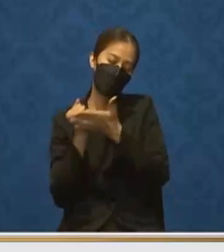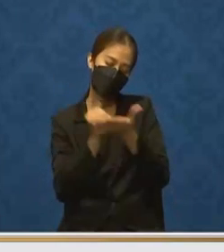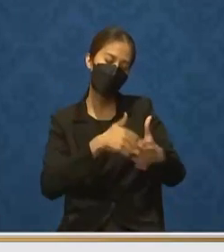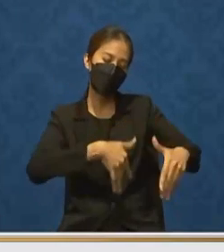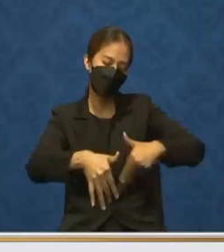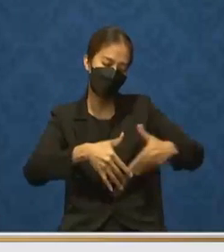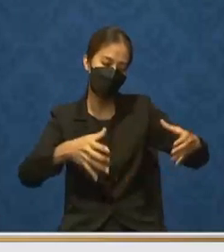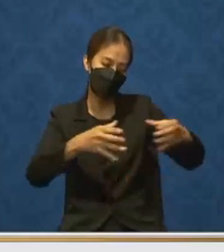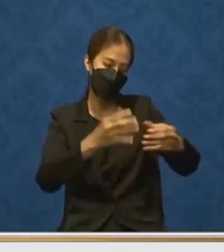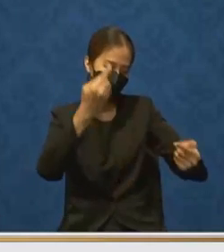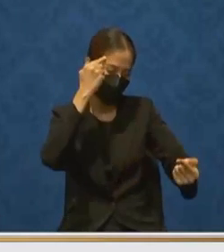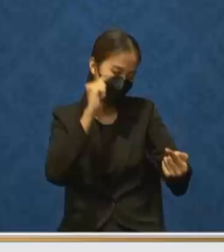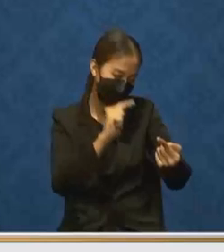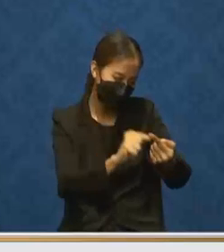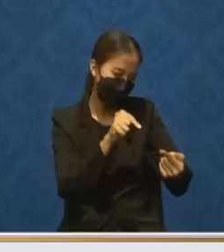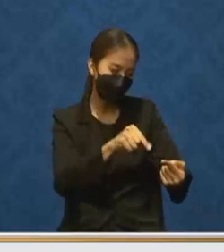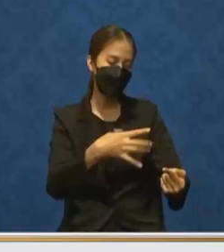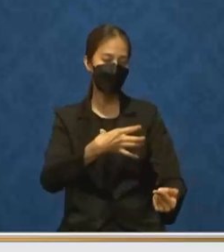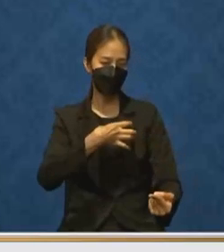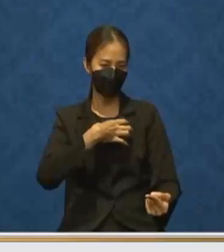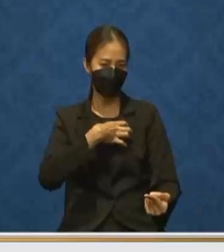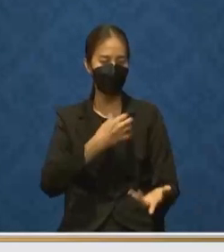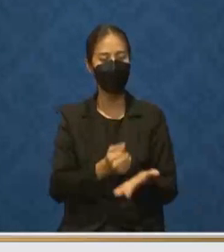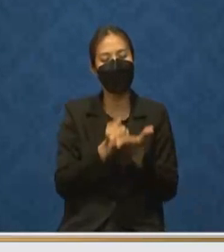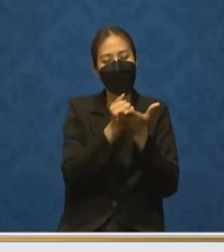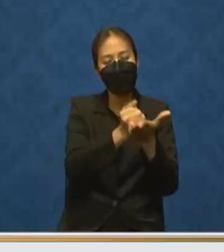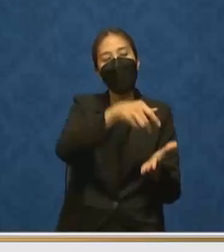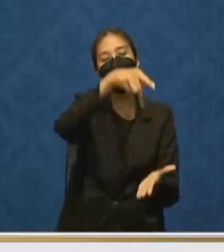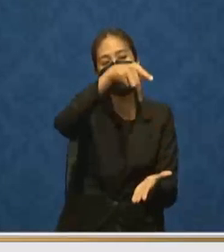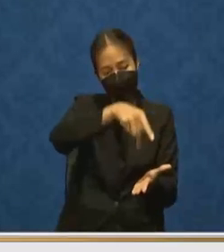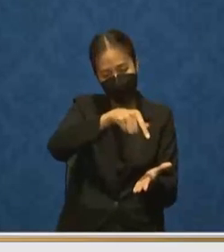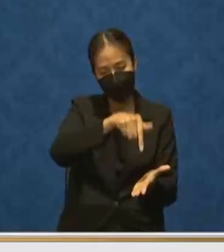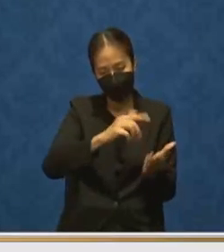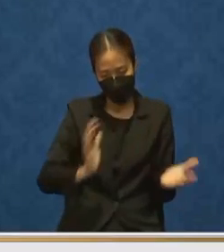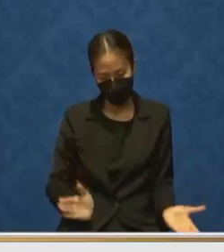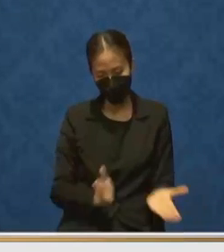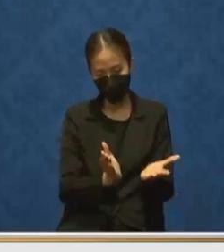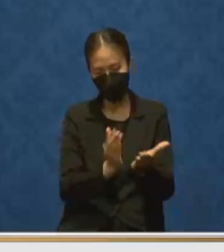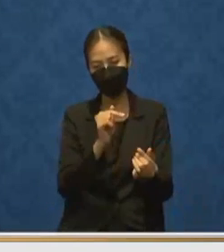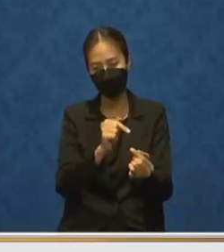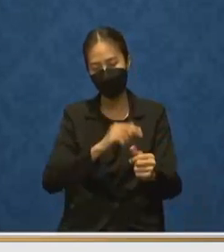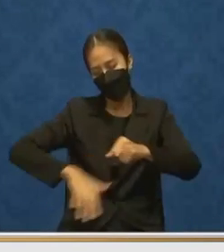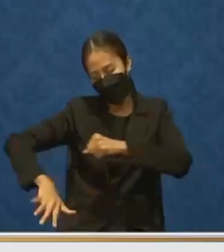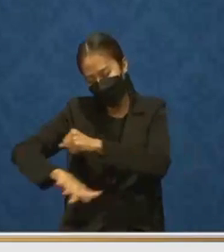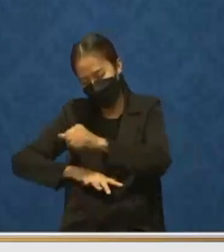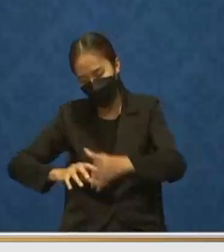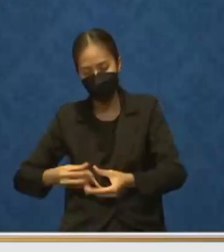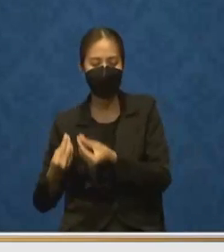ป้าหมายที่ต้องการความช่วยเหลือเป็นพิเศษโดยสนับสนุนและการจัดหาโครงสร้างพื้นฐานที่เหมาะสม